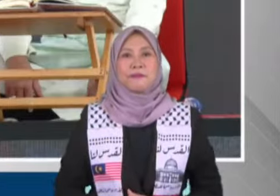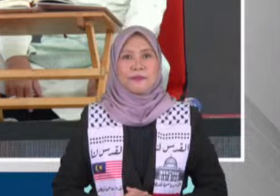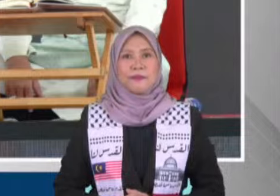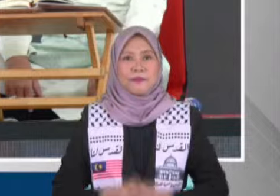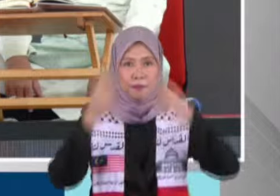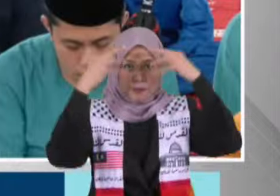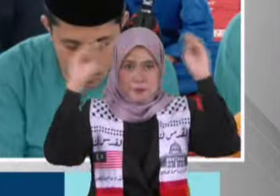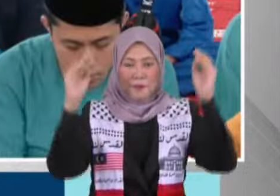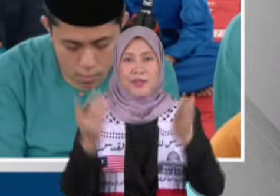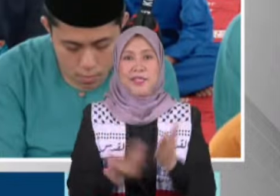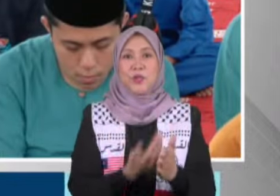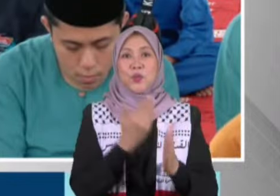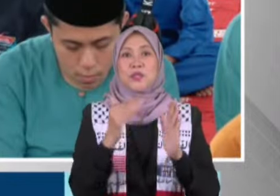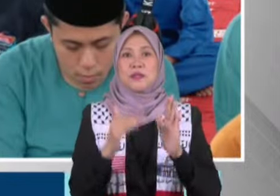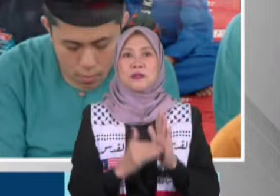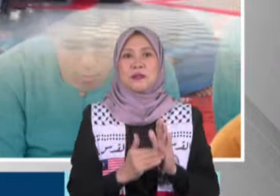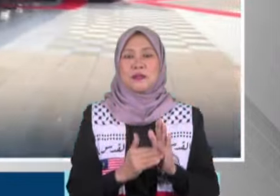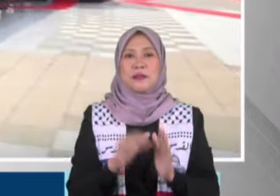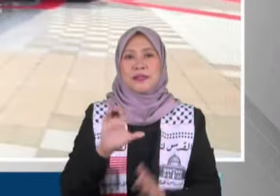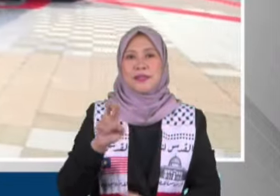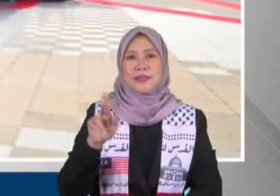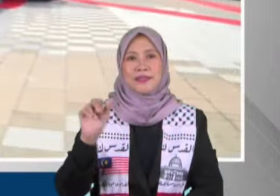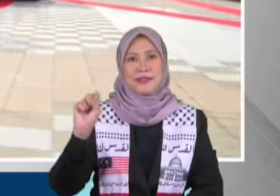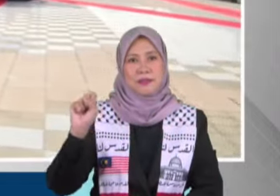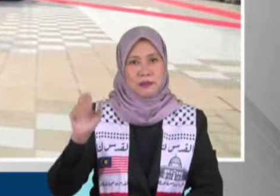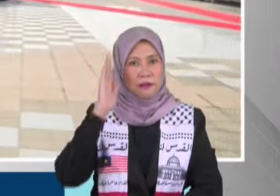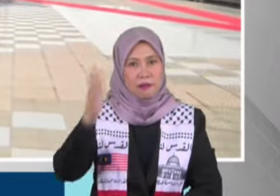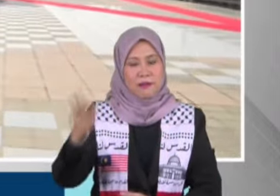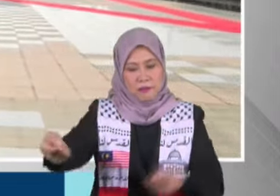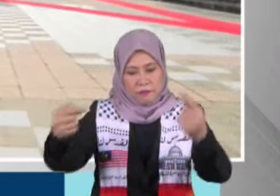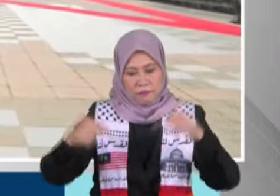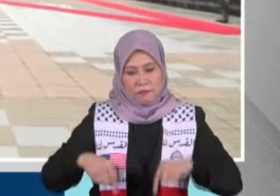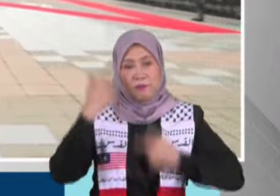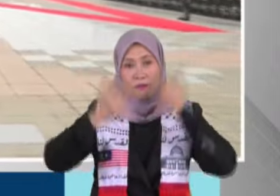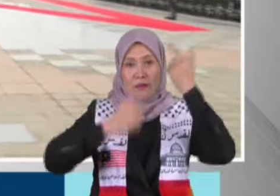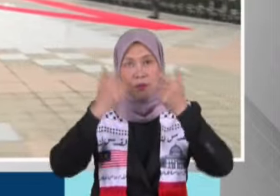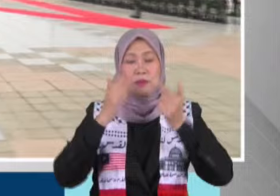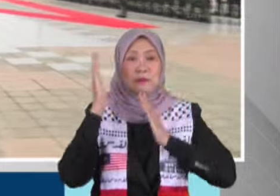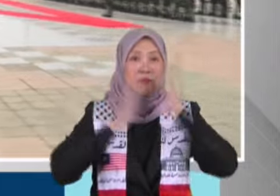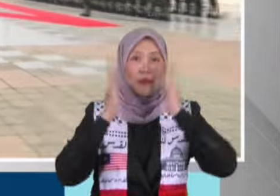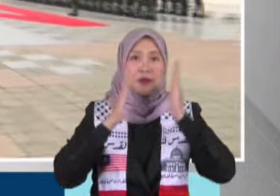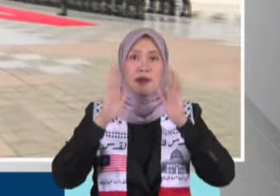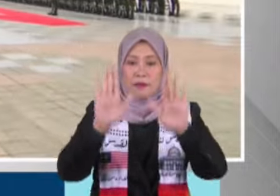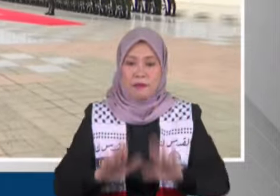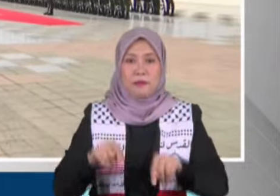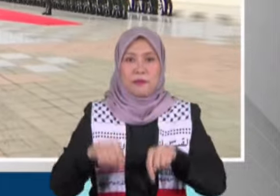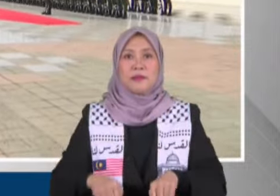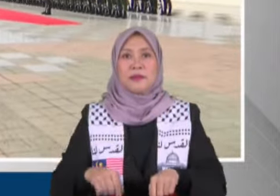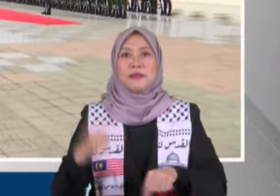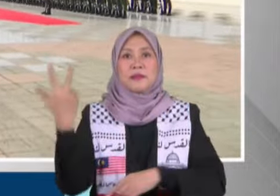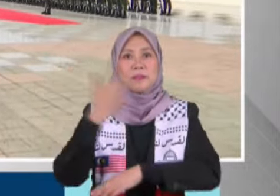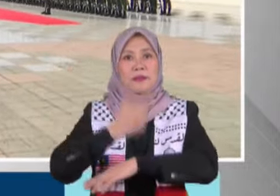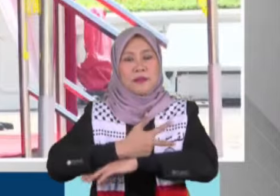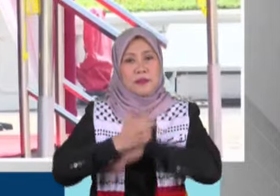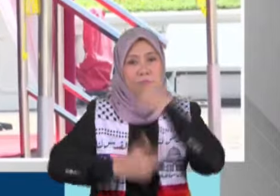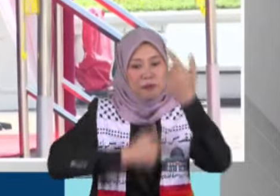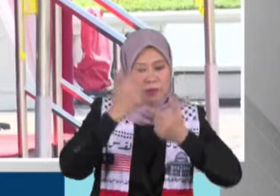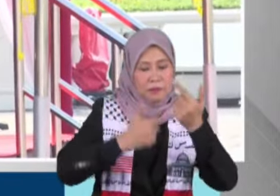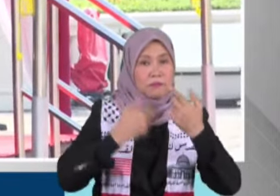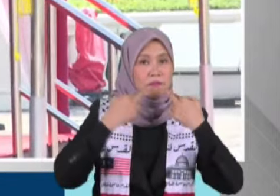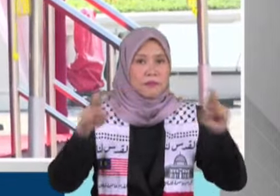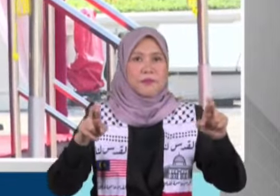Perdana Menteri New Zealand Christopher Luxon akan mengadakan lawatan rasmi pertamanya ke Malaysia Ahad ini. Lawatan rasmi tiga hari itu